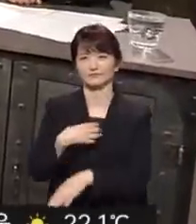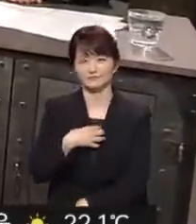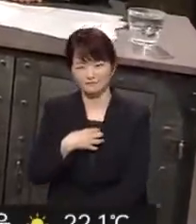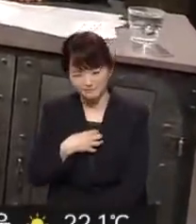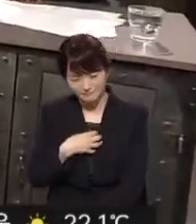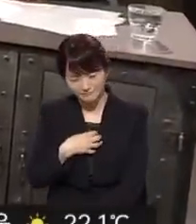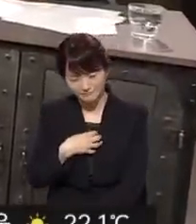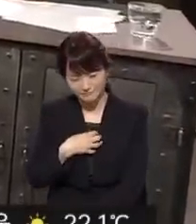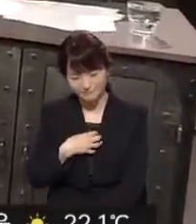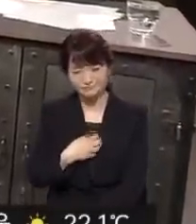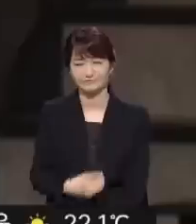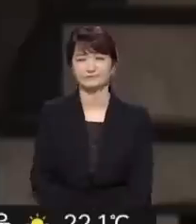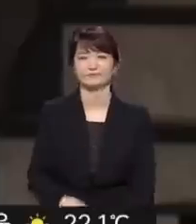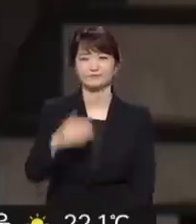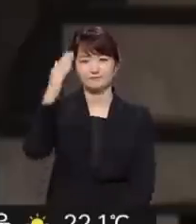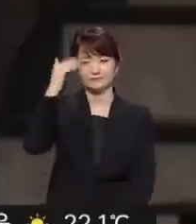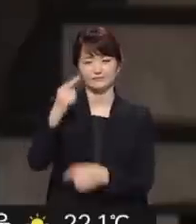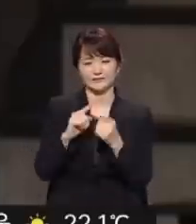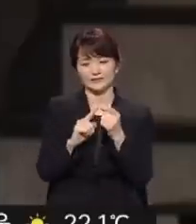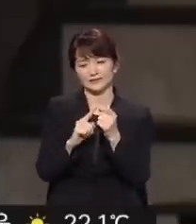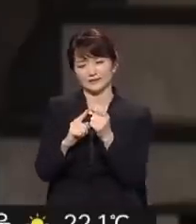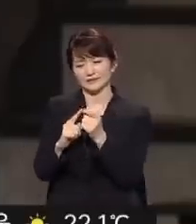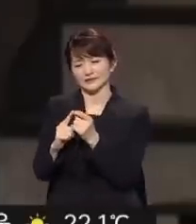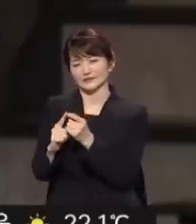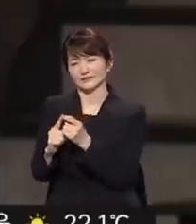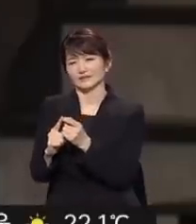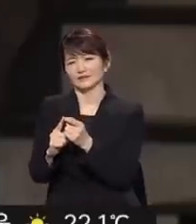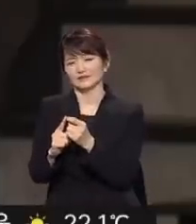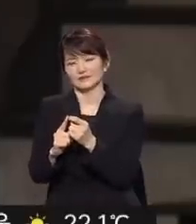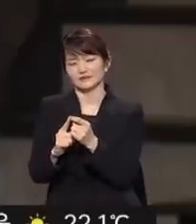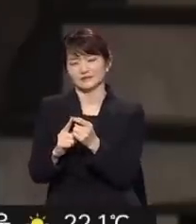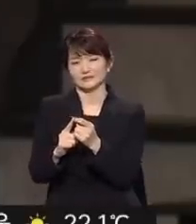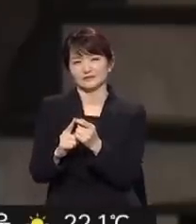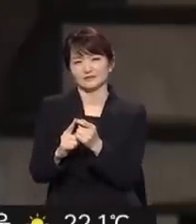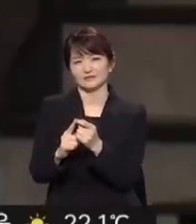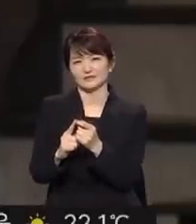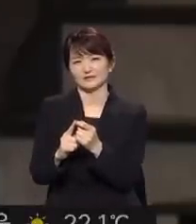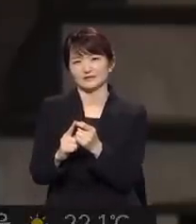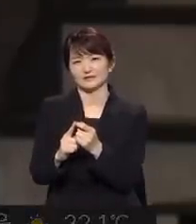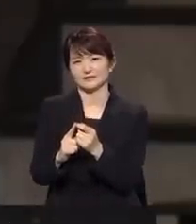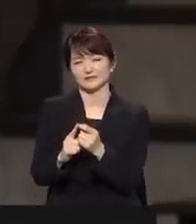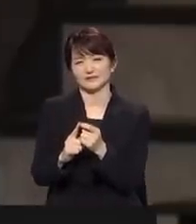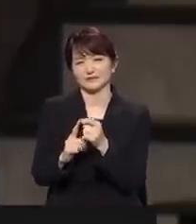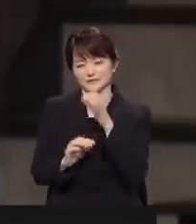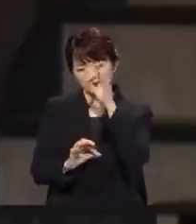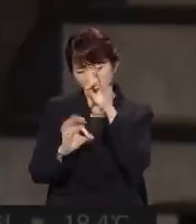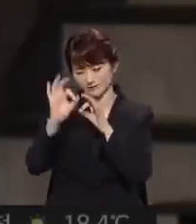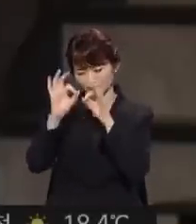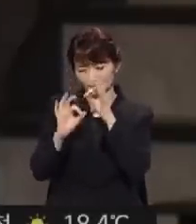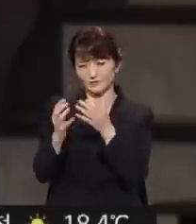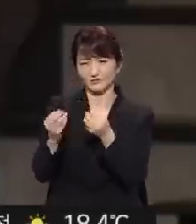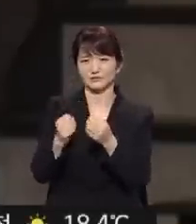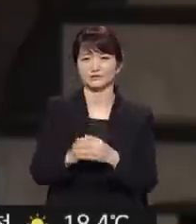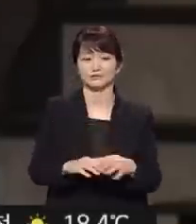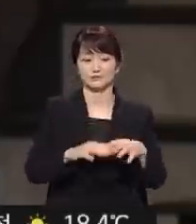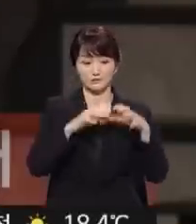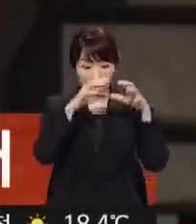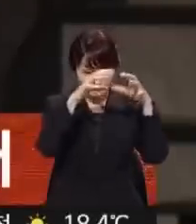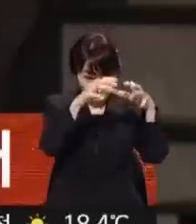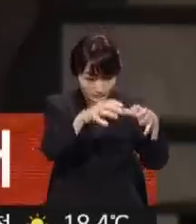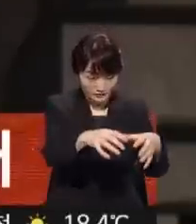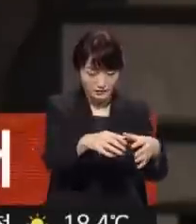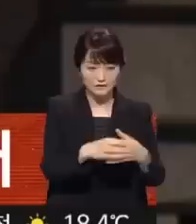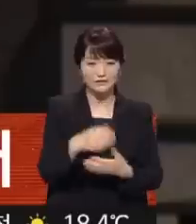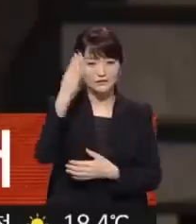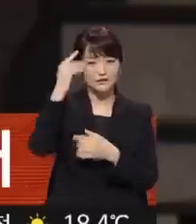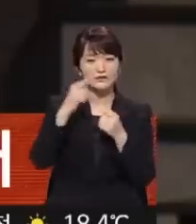것 같다. 아, 진짜? 한글이 오염이 너무 많이 됐다는 거죠. 사실 이 한글이라고 하는 것이 전 세계적으로 정말 배우기